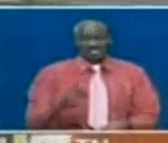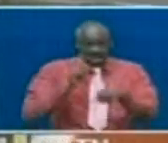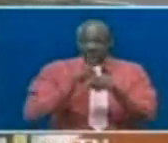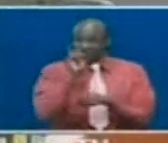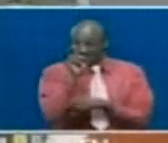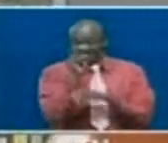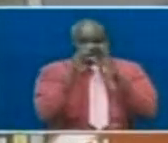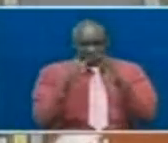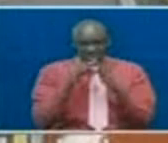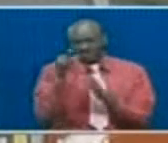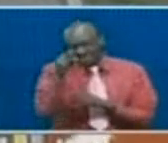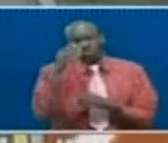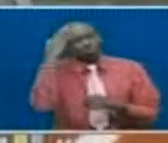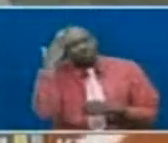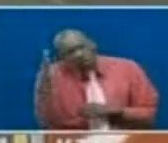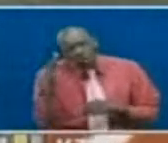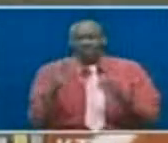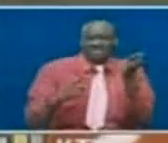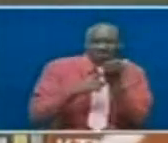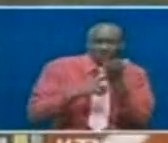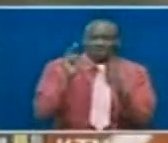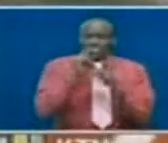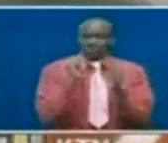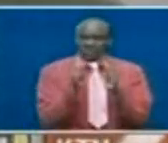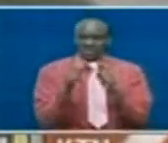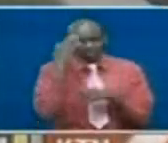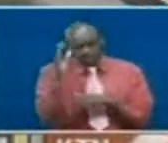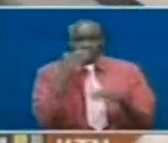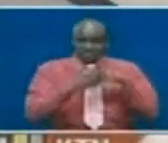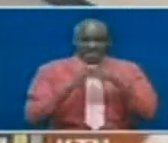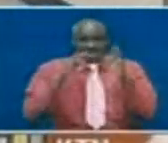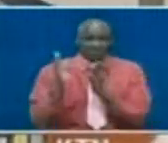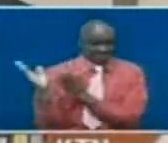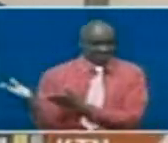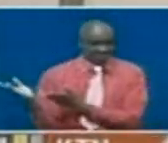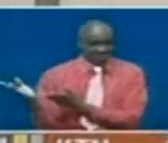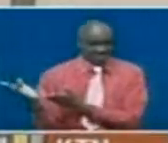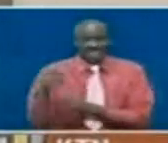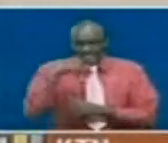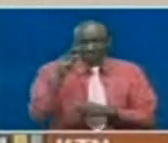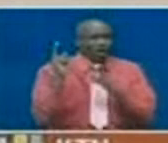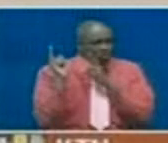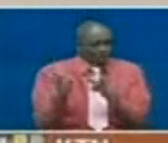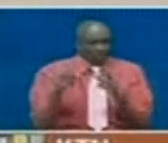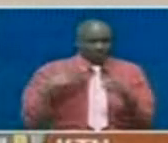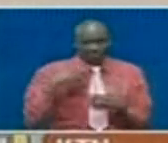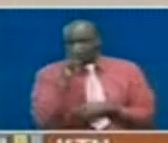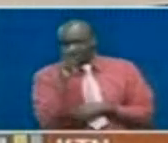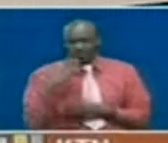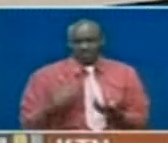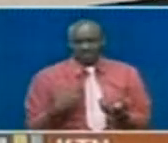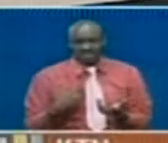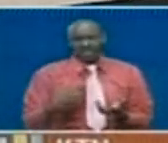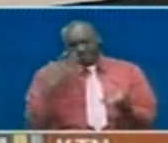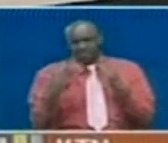Ukizitizama tu ni nadra kufahamu ubunifu na teknolojia iliyotumika kujenga nyumba hizi. Nilicha faida zinazokuja na mradi huo,